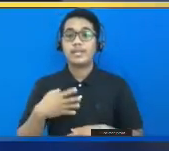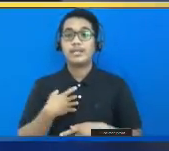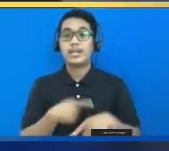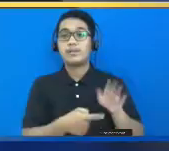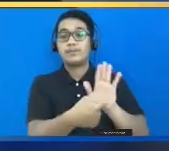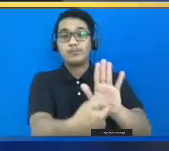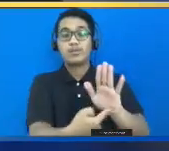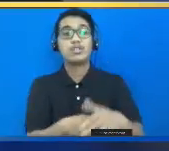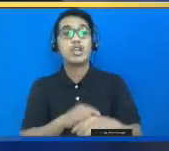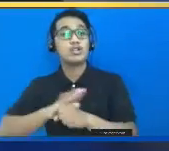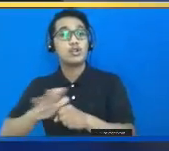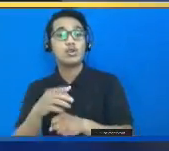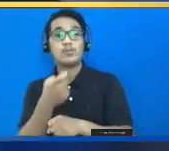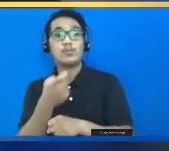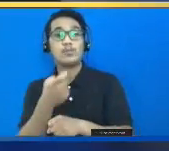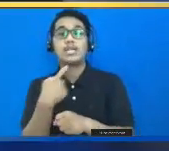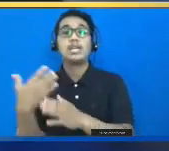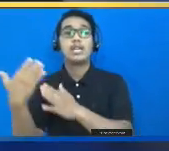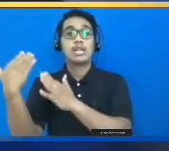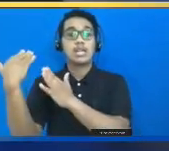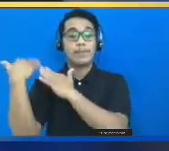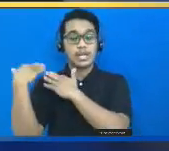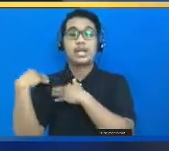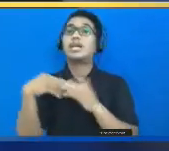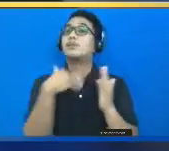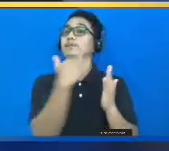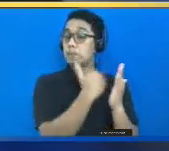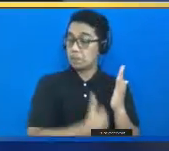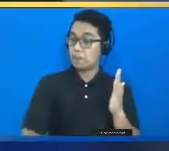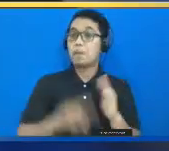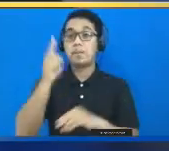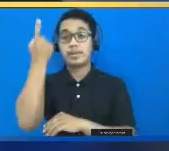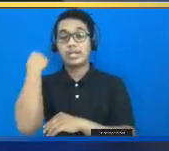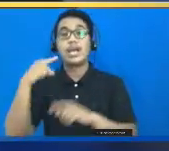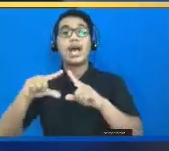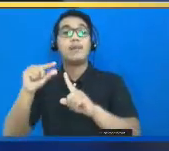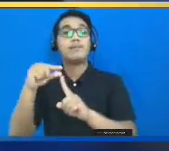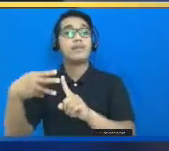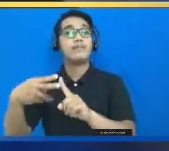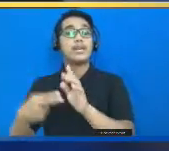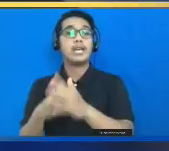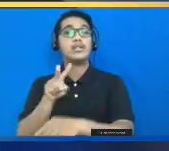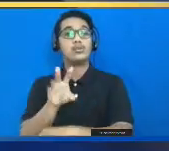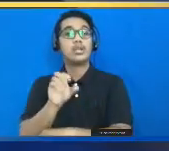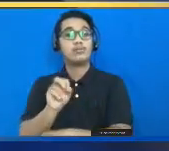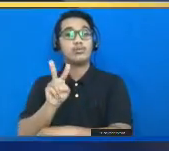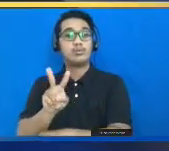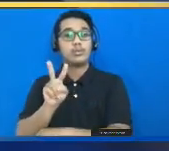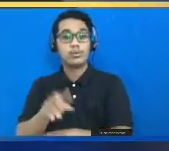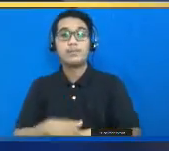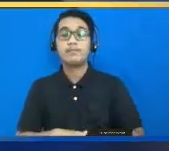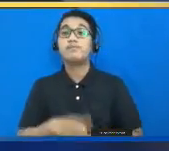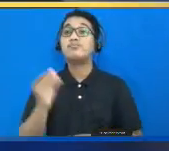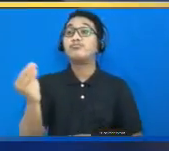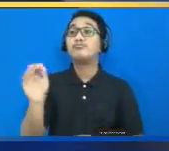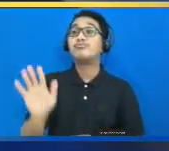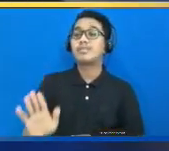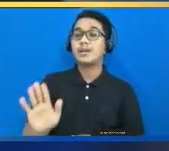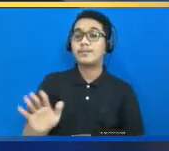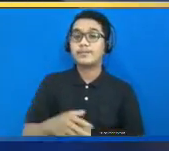terkait kebijakan pemerintah yang tertuang dalam APBN 2022 fabrio mohon menunggu sebentar ya